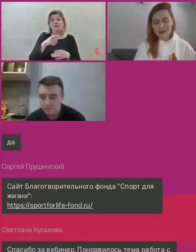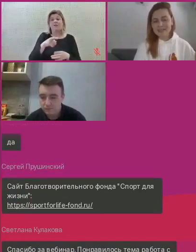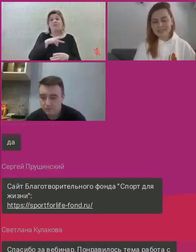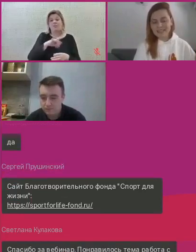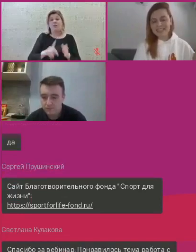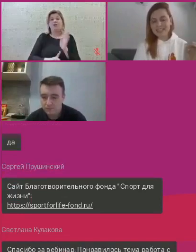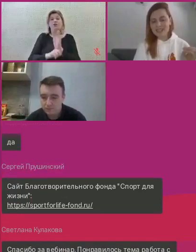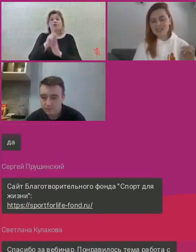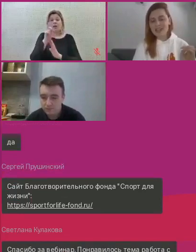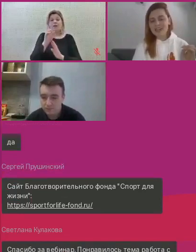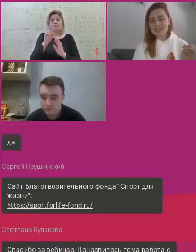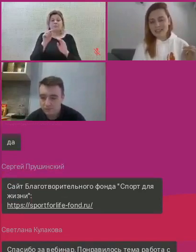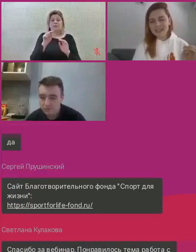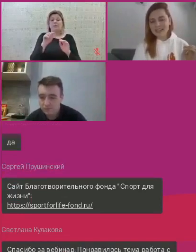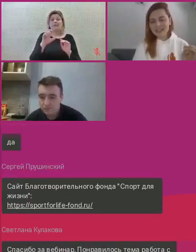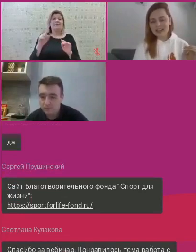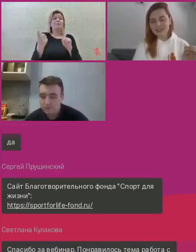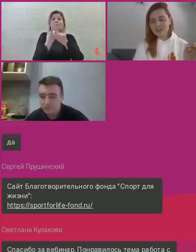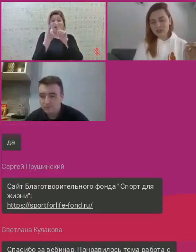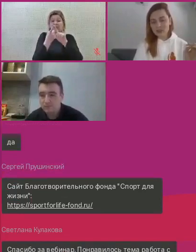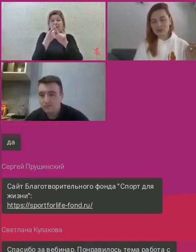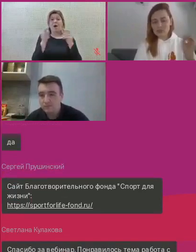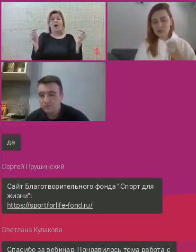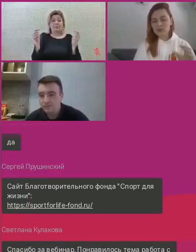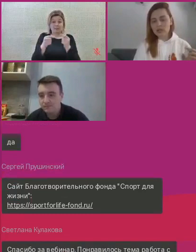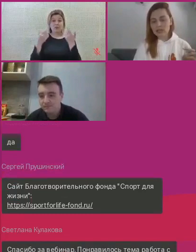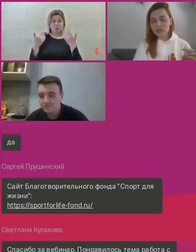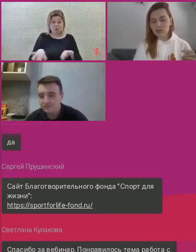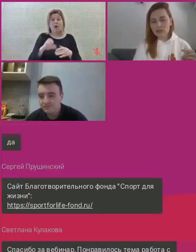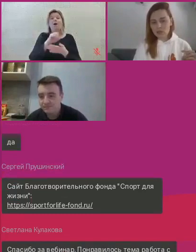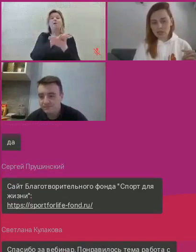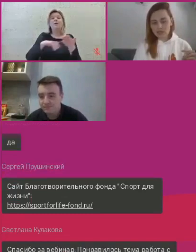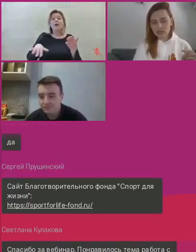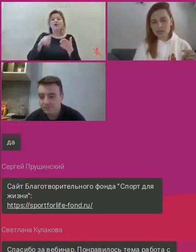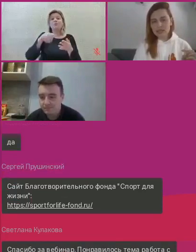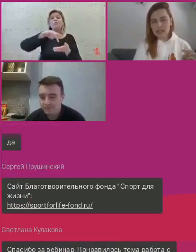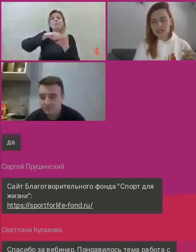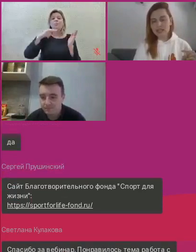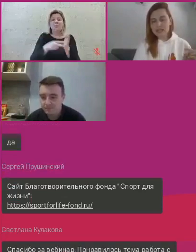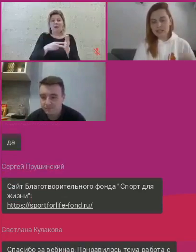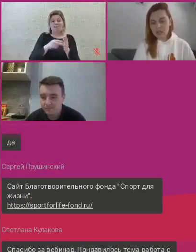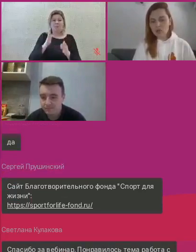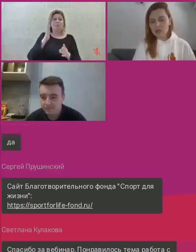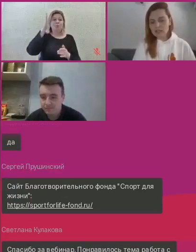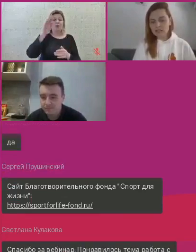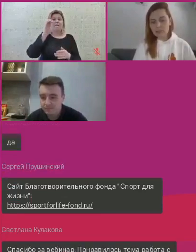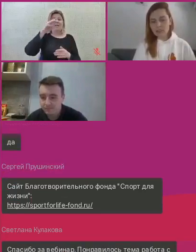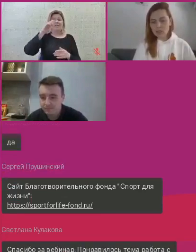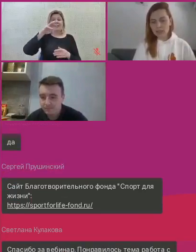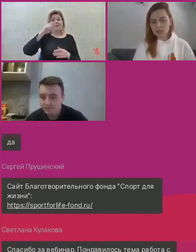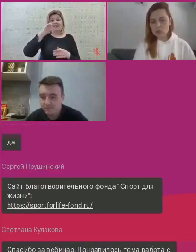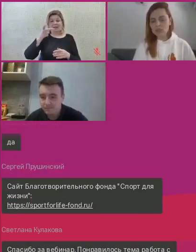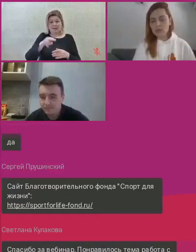штуку, определили, и дальше стратегия, да, в которой мы смотрим, какие люди у вас участвуют в реализации, и если у вас